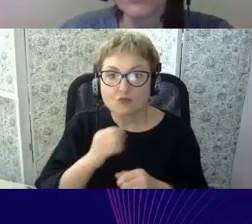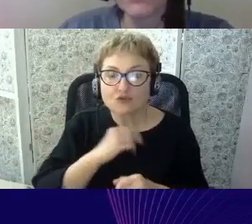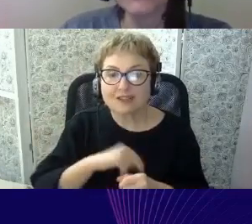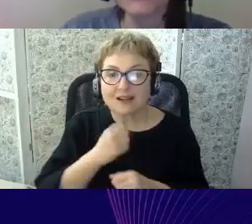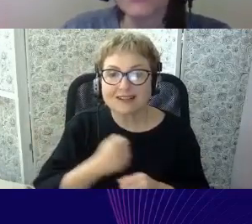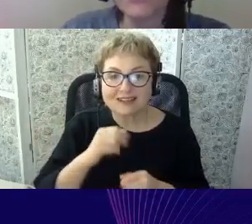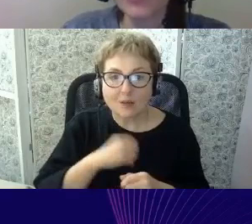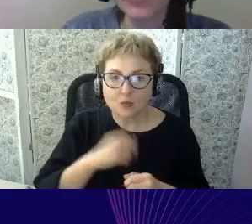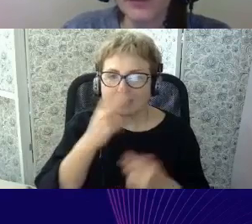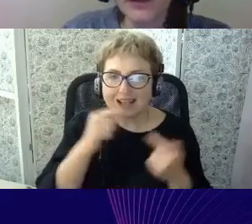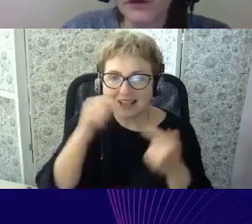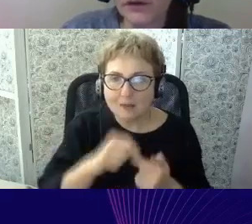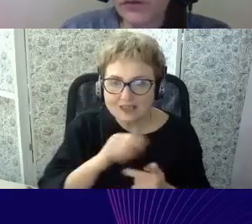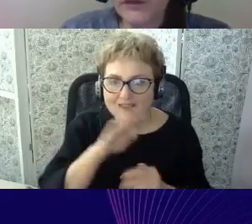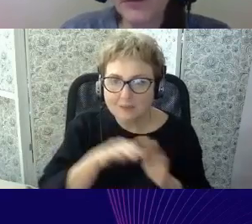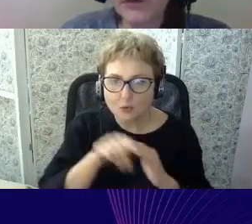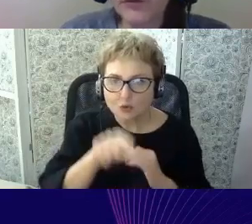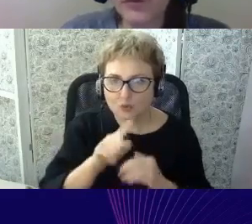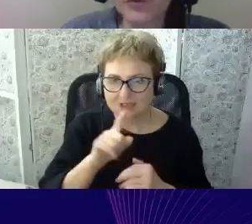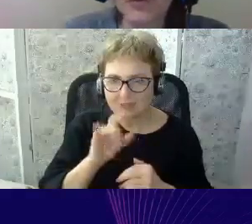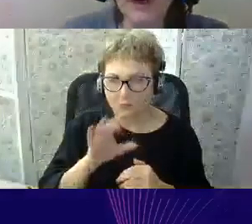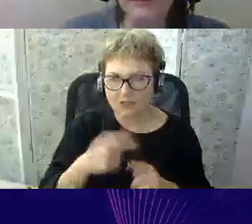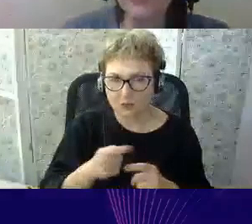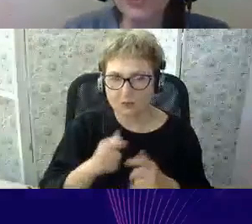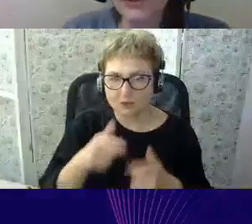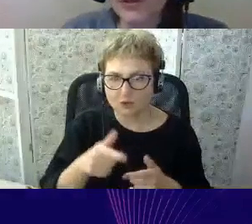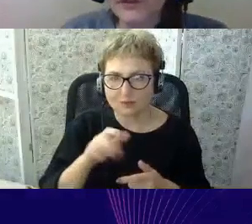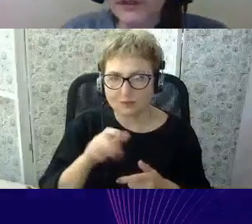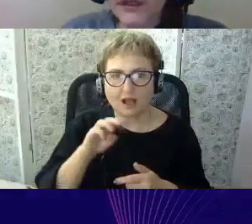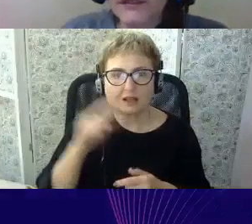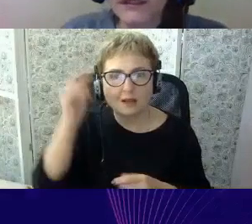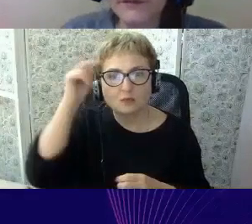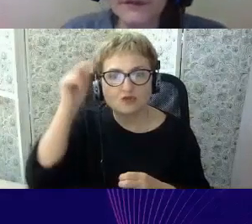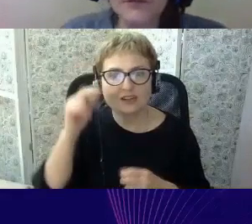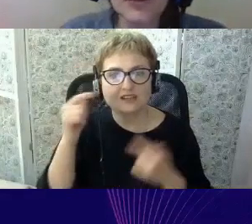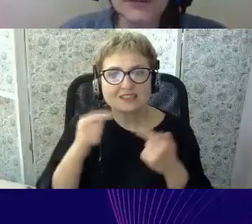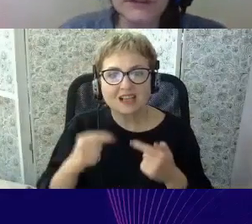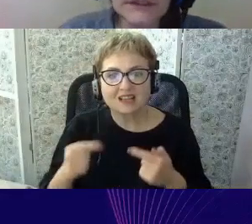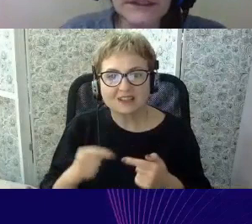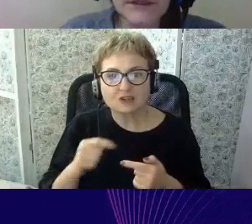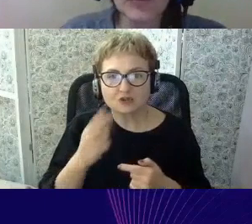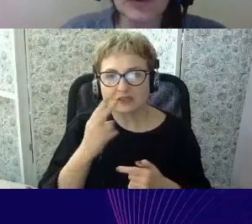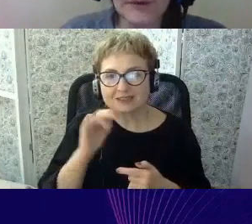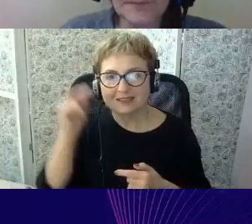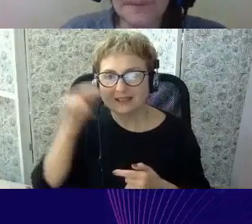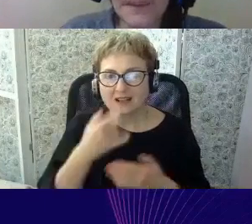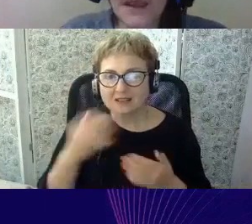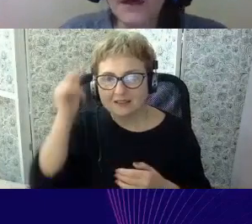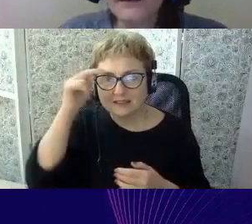разработать и адаптировать под тот запрос, который поступает от обучающегося, соответствующие циклы и